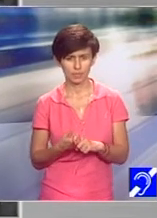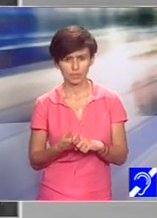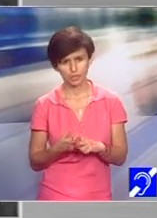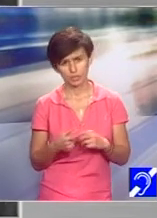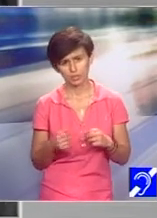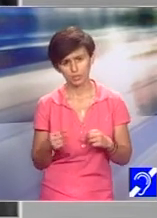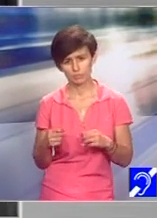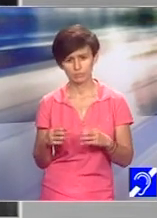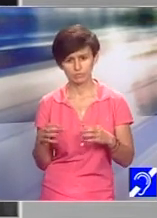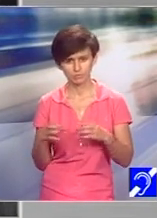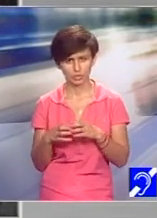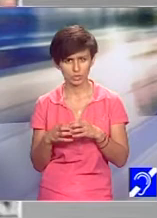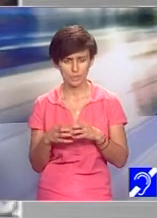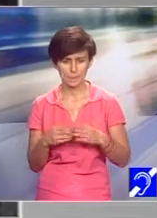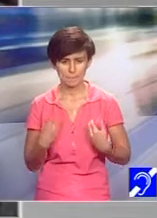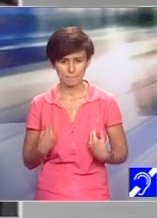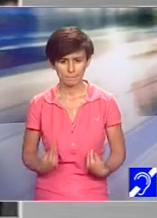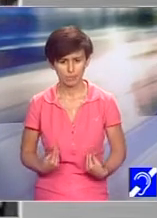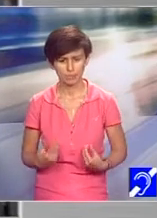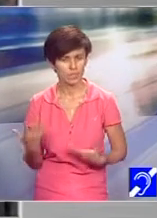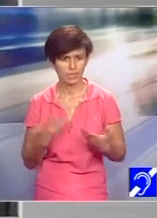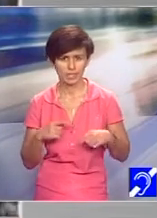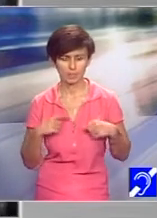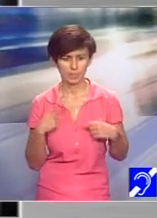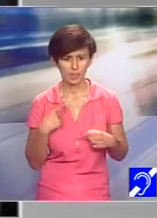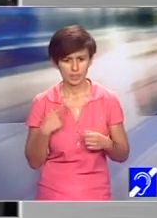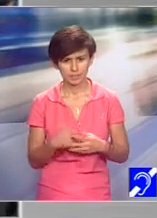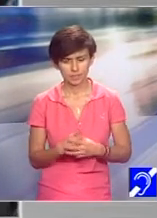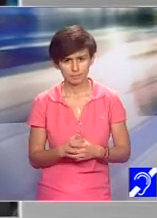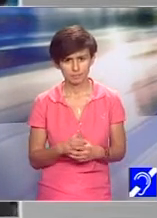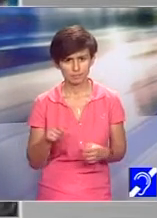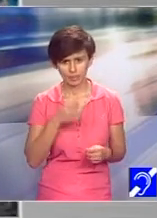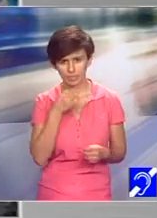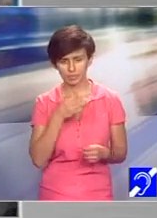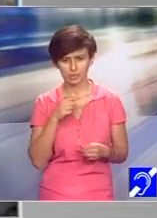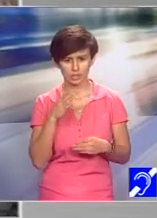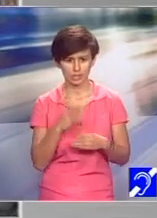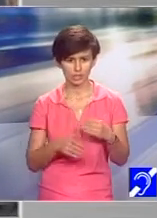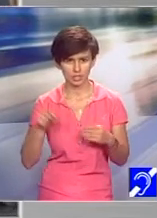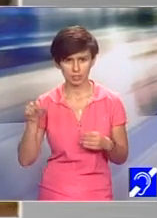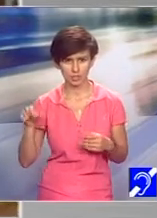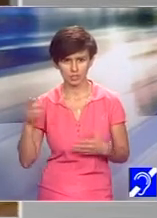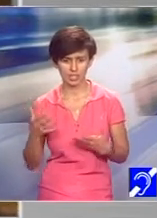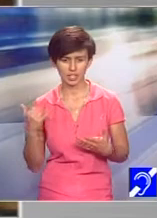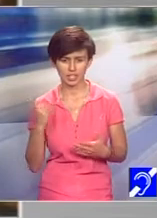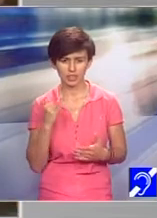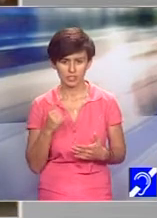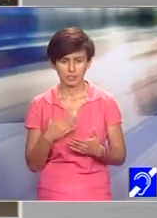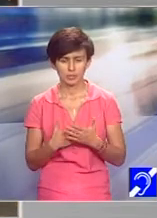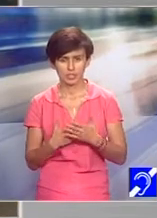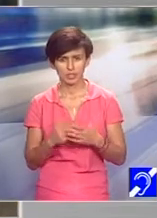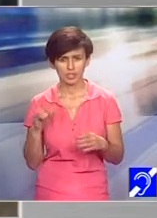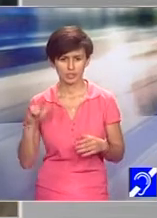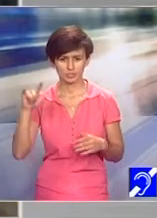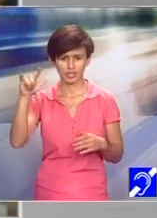formație umană, existențială. Ați spus pe scenă că dumneavoastră sunteți ultimul sosit din Germania, în sensul în care avionul dumneavoastră a aterizat în jurul